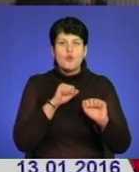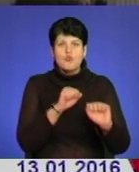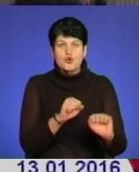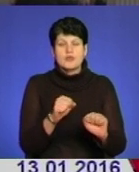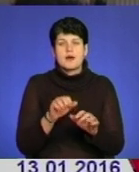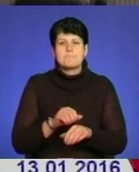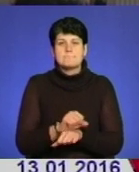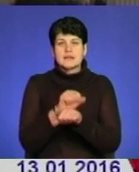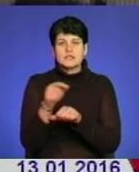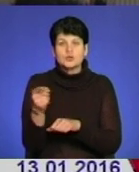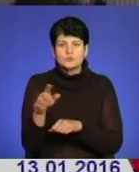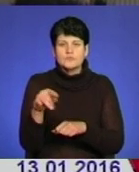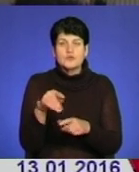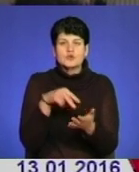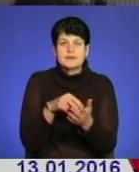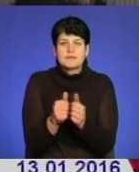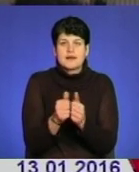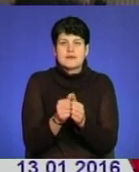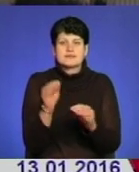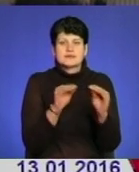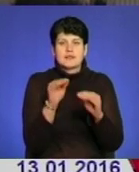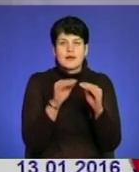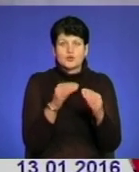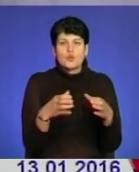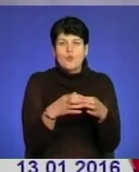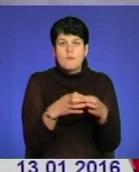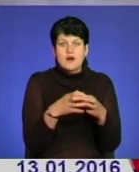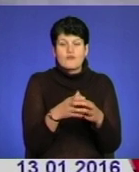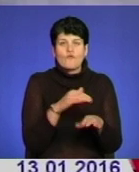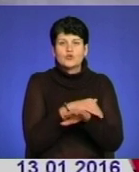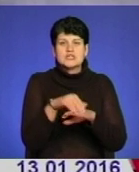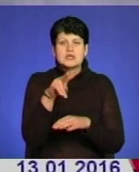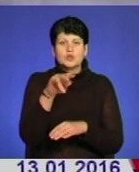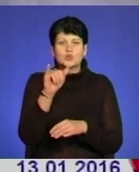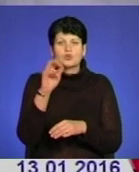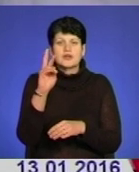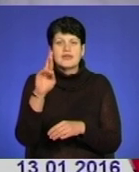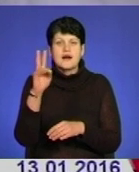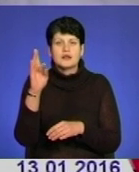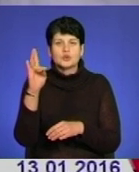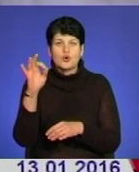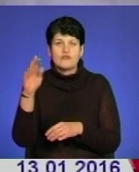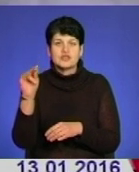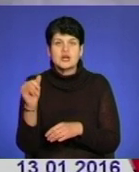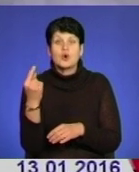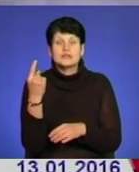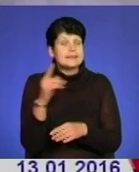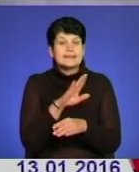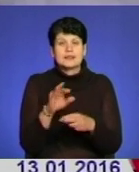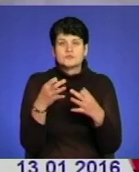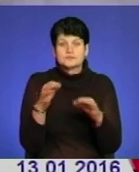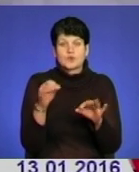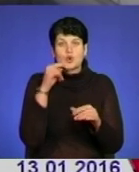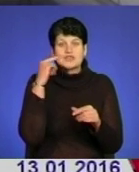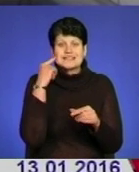Тернопільщини стоять біля складу компанії «Мегаполіс» у Тернополі на вулиці Лук'яновича 1 та не пропускають російський товар до